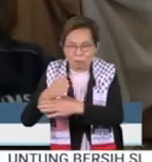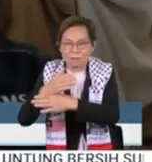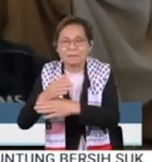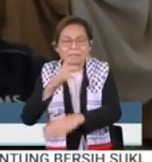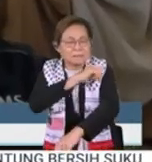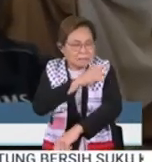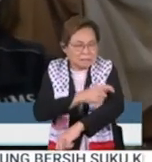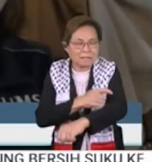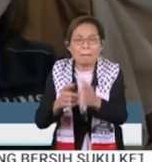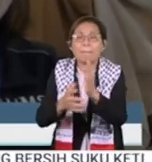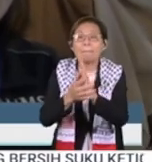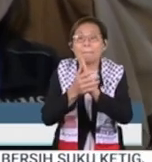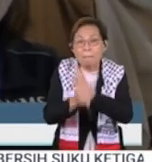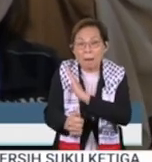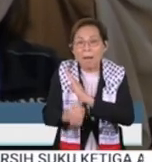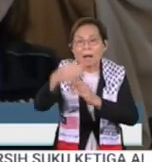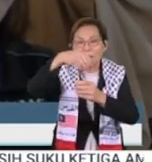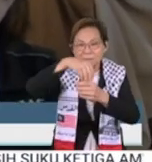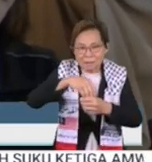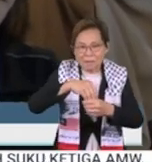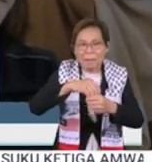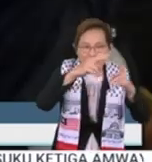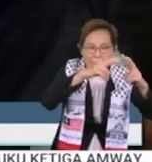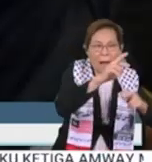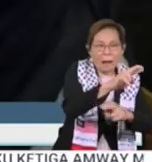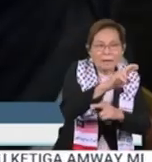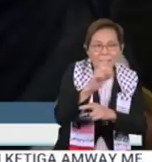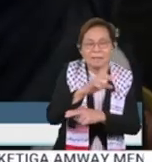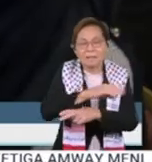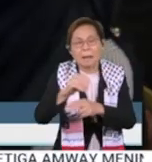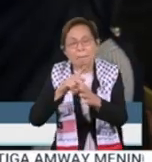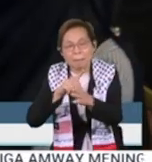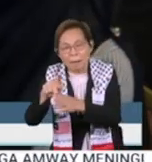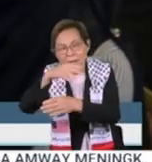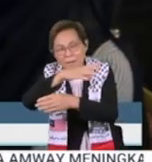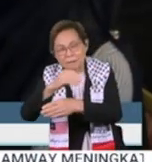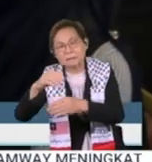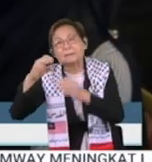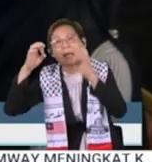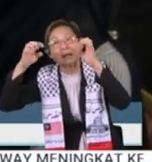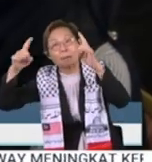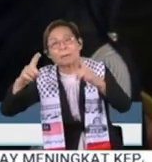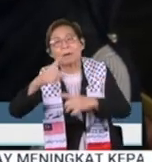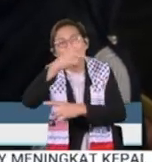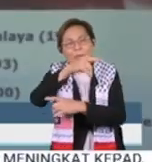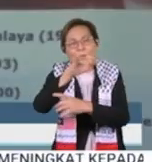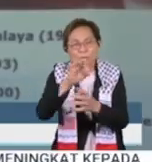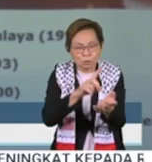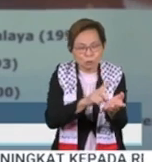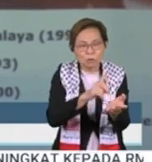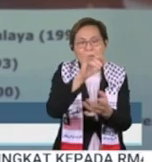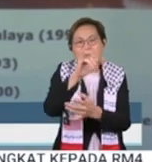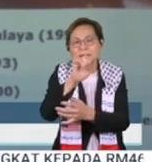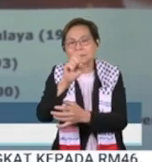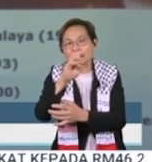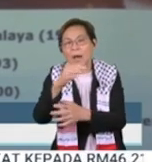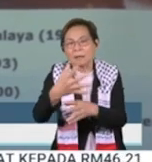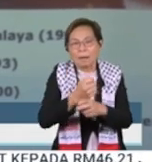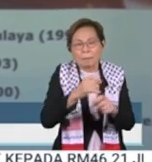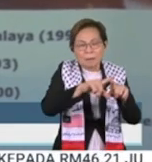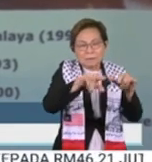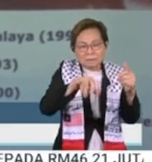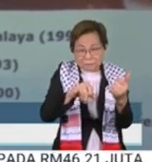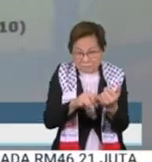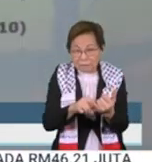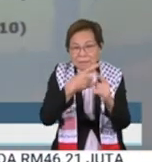pakar dalam bidang pendidikan, penyelidikan, kepakaran dan akademik. Profesor Dr. Ismail Ali memperoleh